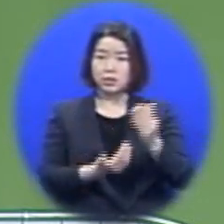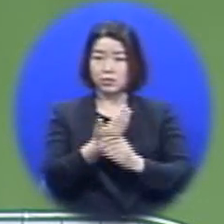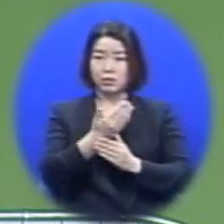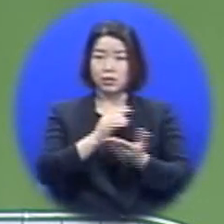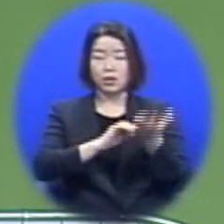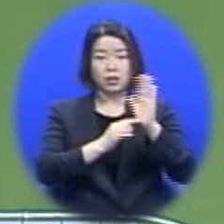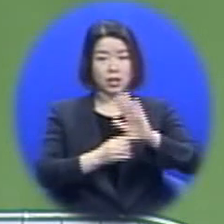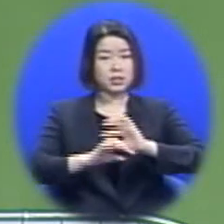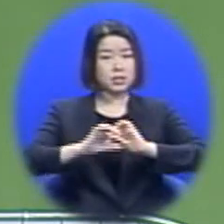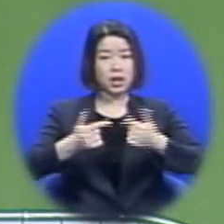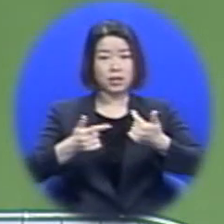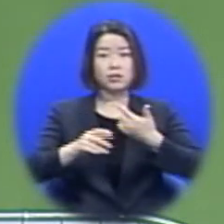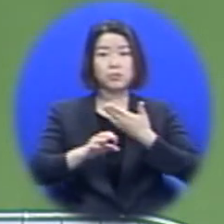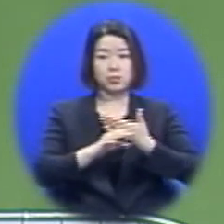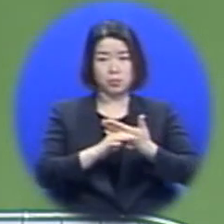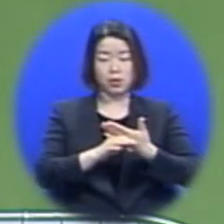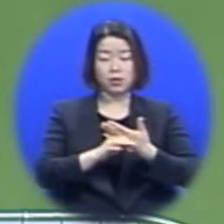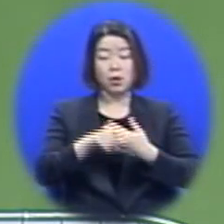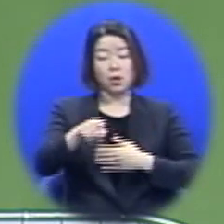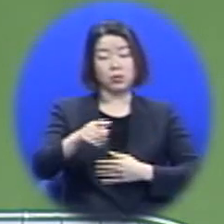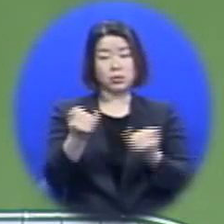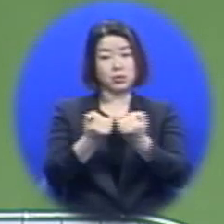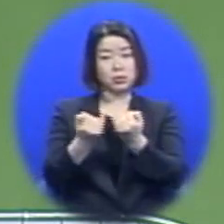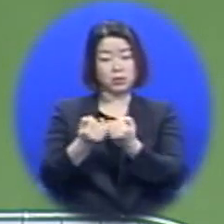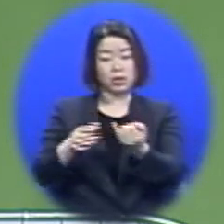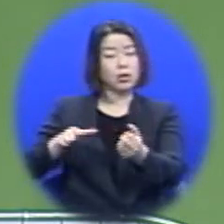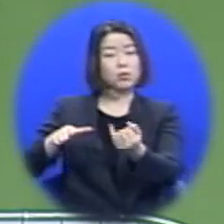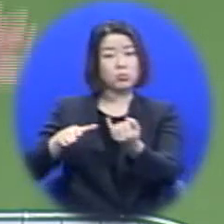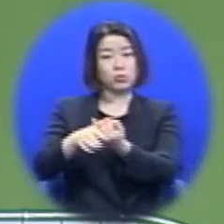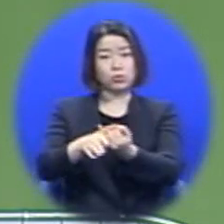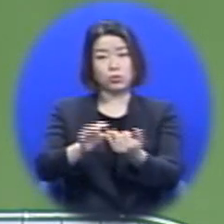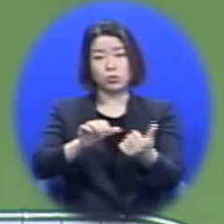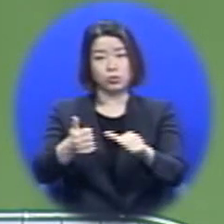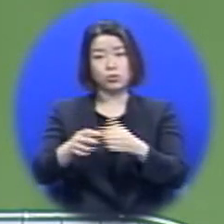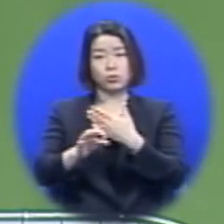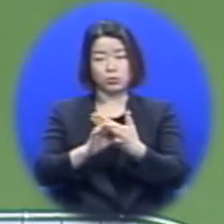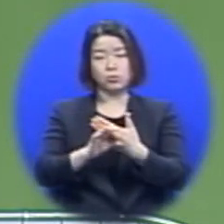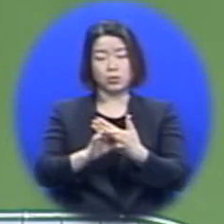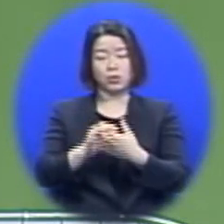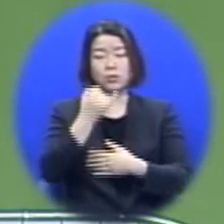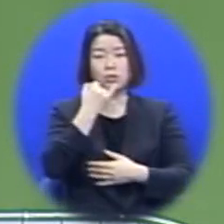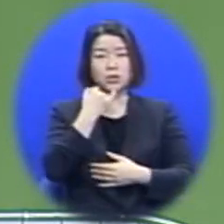그냥 죽이면 되는 거예요, 며느리. 그러면 아무 일도 없었던 것처럼.